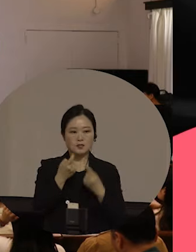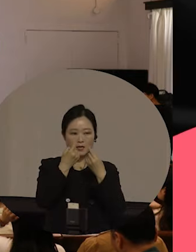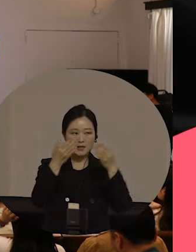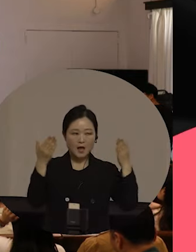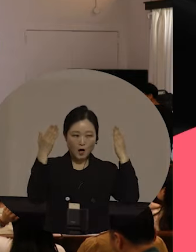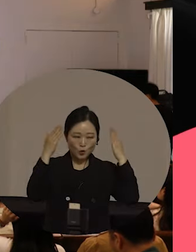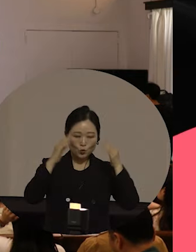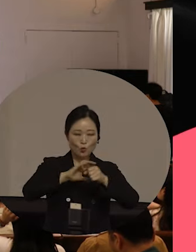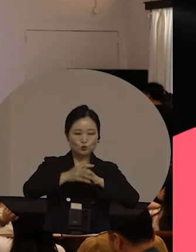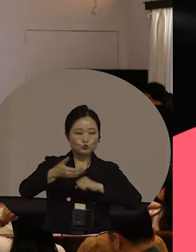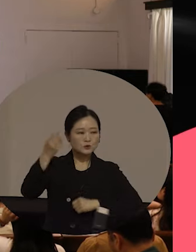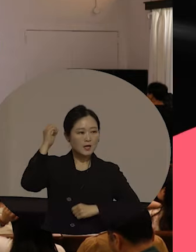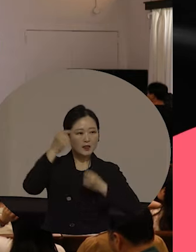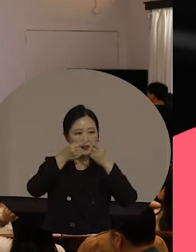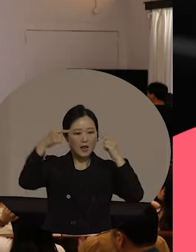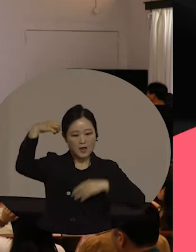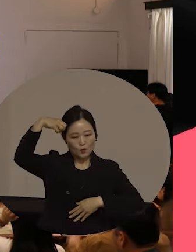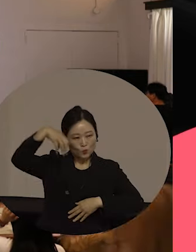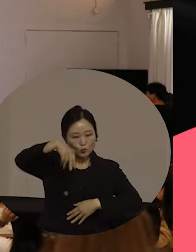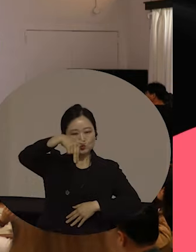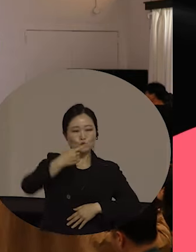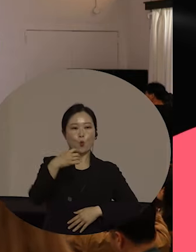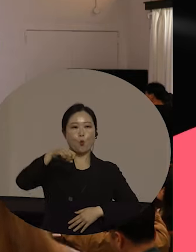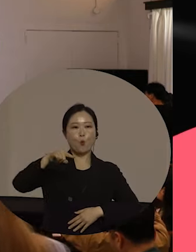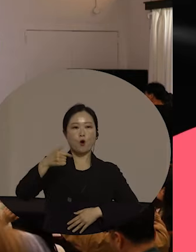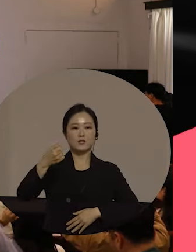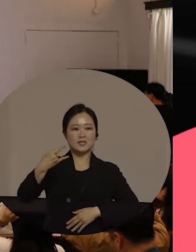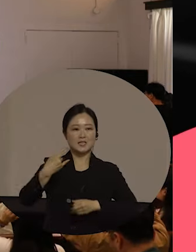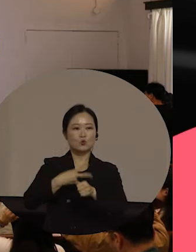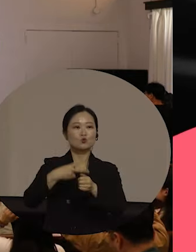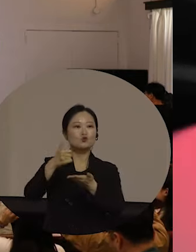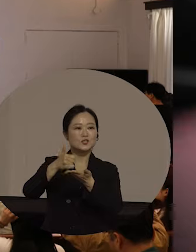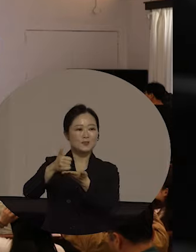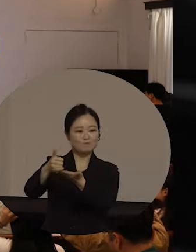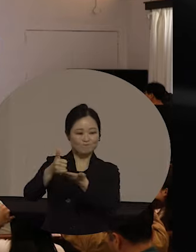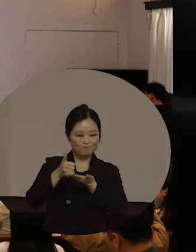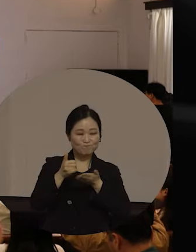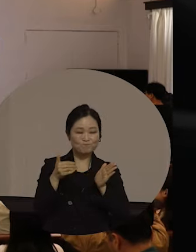국제대학원 조원희 교수님을 모셨습니다. 이번 토론은